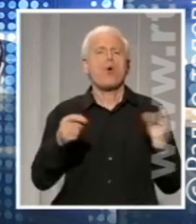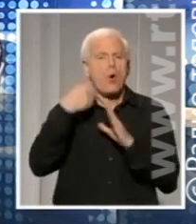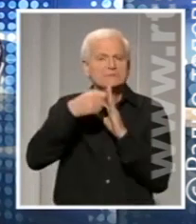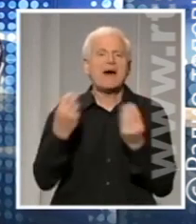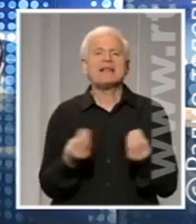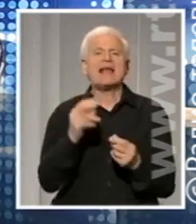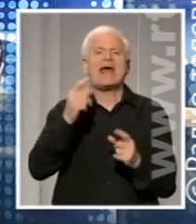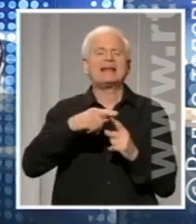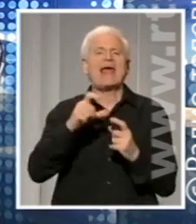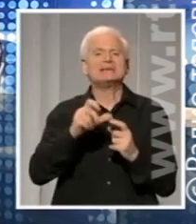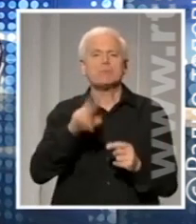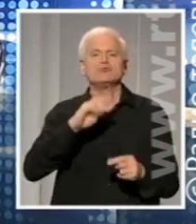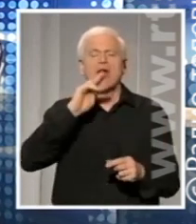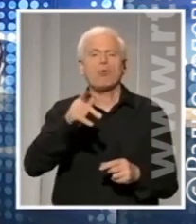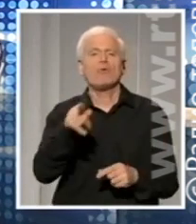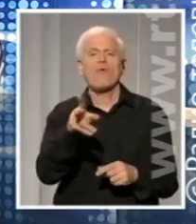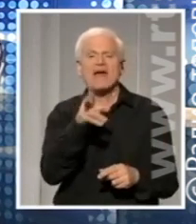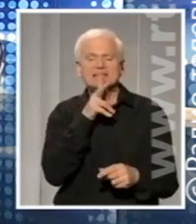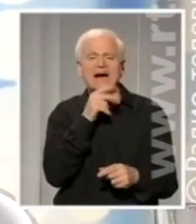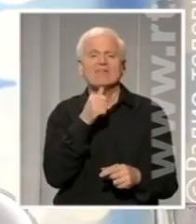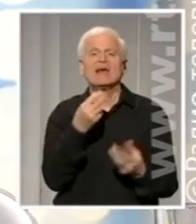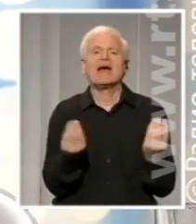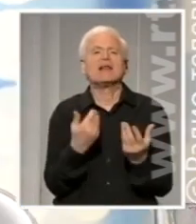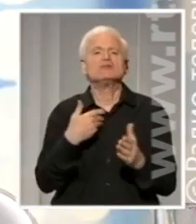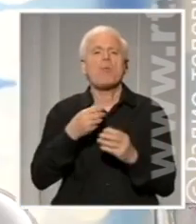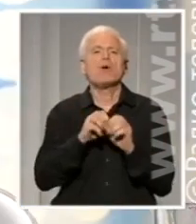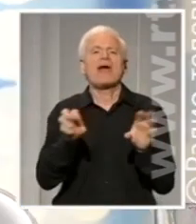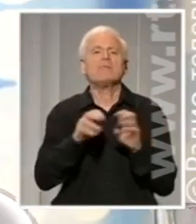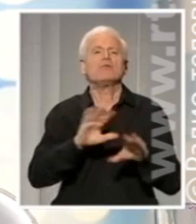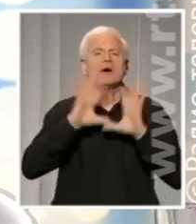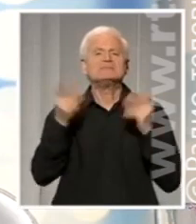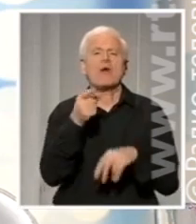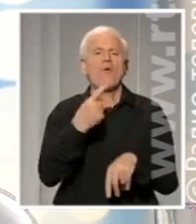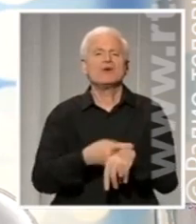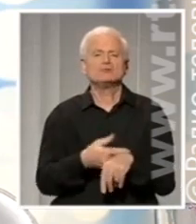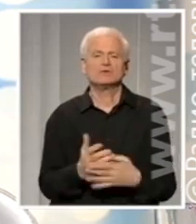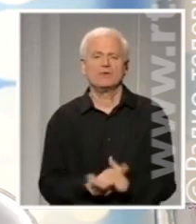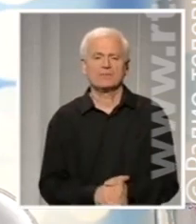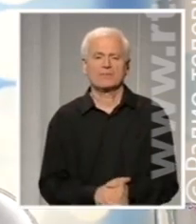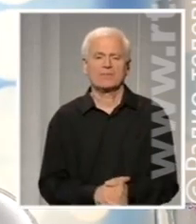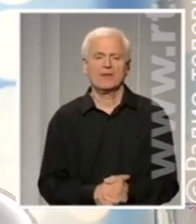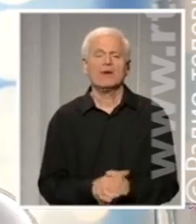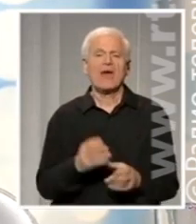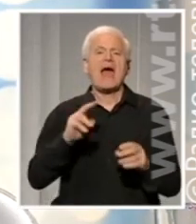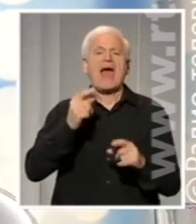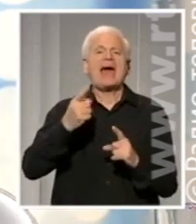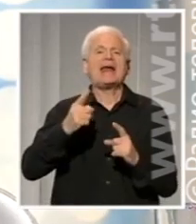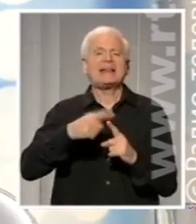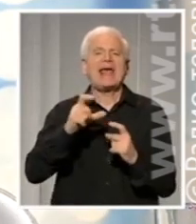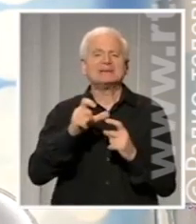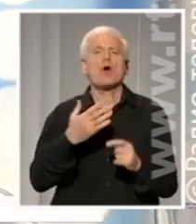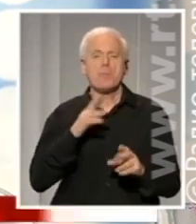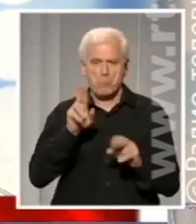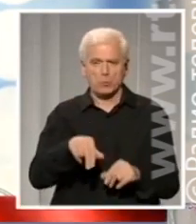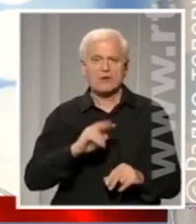RTS može da odgovori na te kapacitete i gde ćemo emitovati sve te časove? Pa RTS će odgovoriti na sve